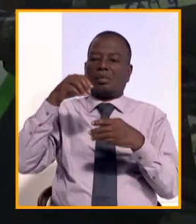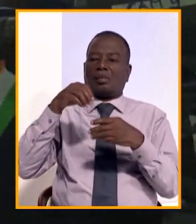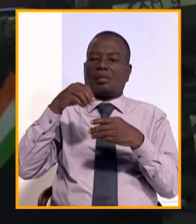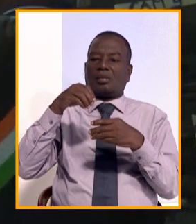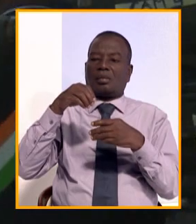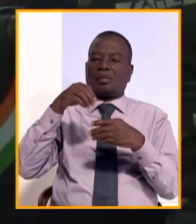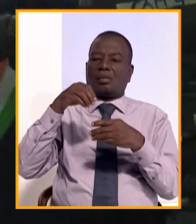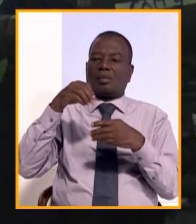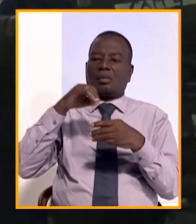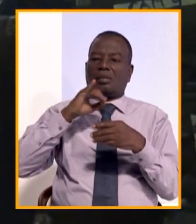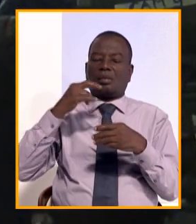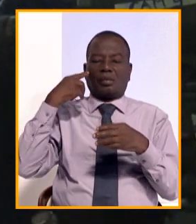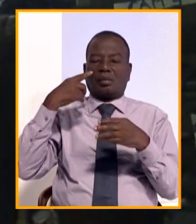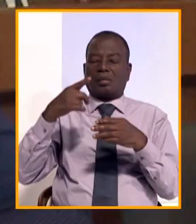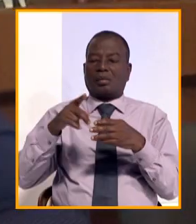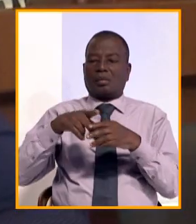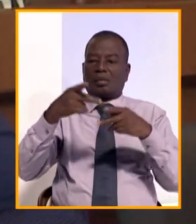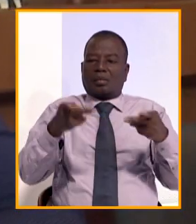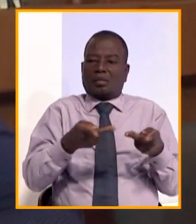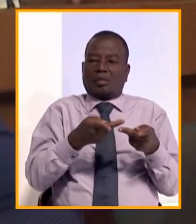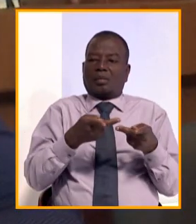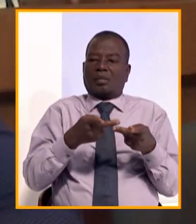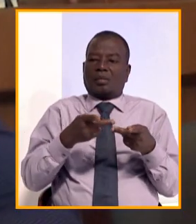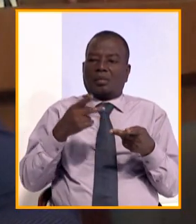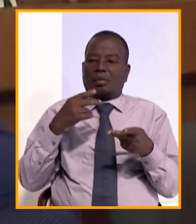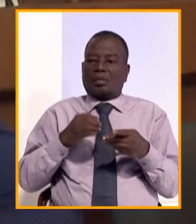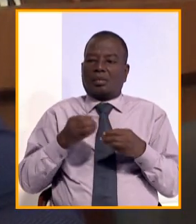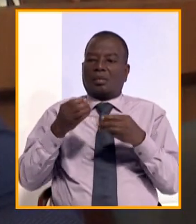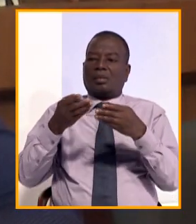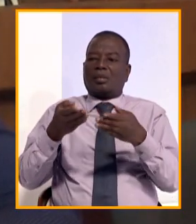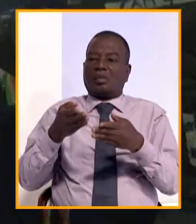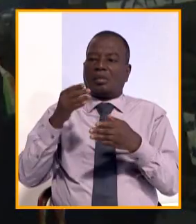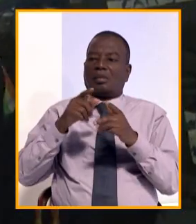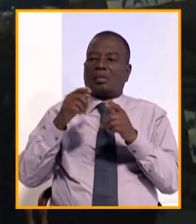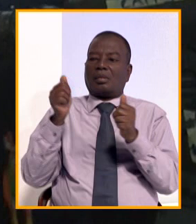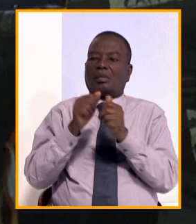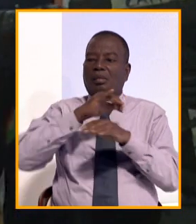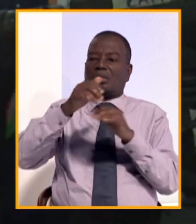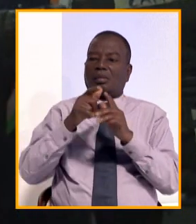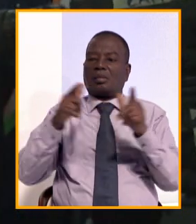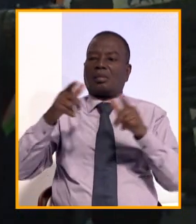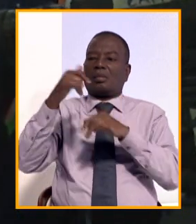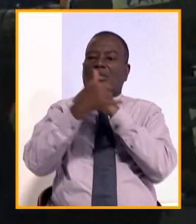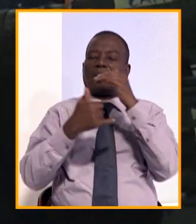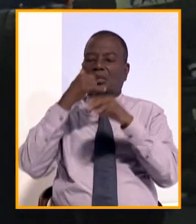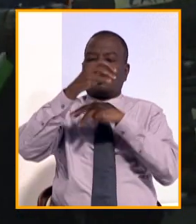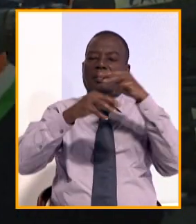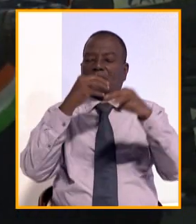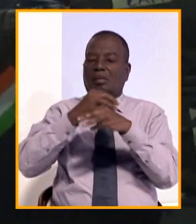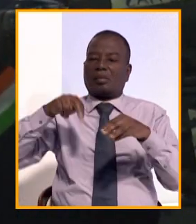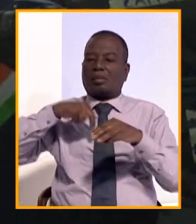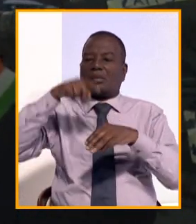Nations. Il regagne des positions. Il noue des alliances avec tous les grands pays du monde parce que nous avons besoin de la